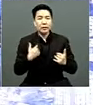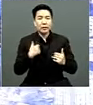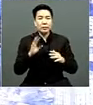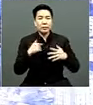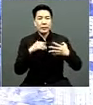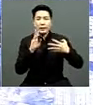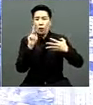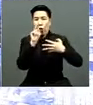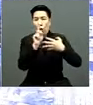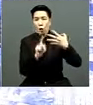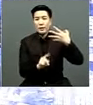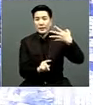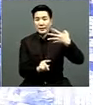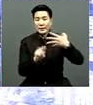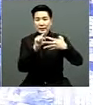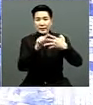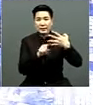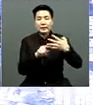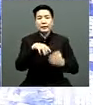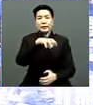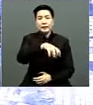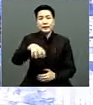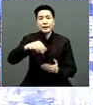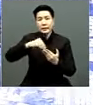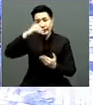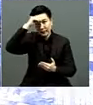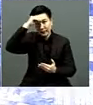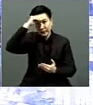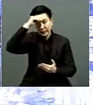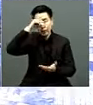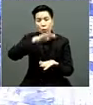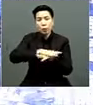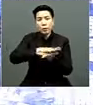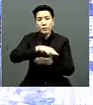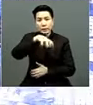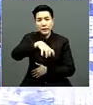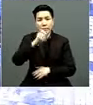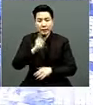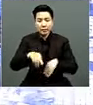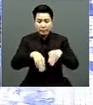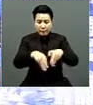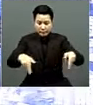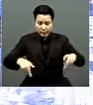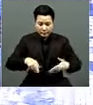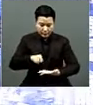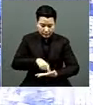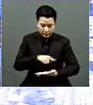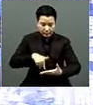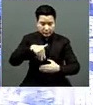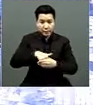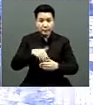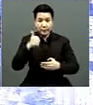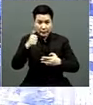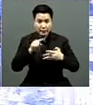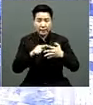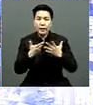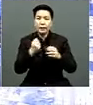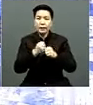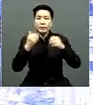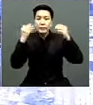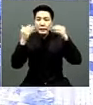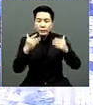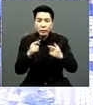4ข้อคือให้ใช้สถานศึกษาเป็นหน่วยงานหน่วยเลือกตั้งได้นะครับแล้วก็ให้สามารถที่จะมีการจัดกิจ